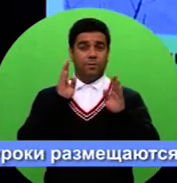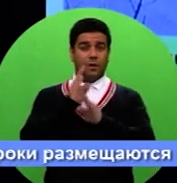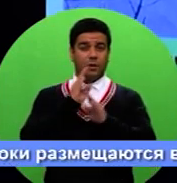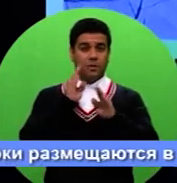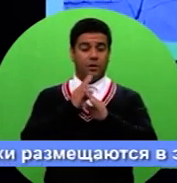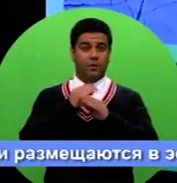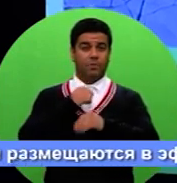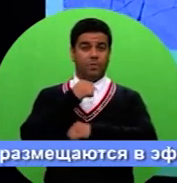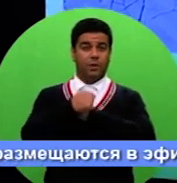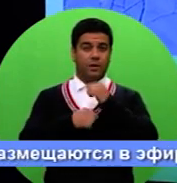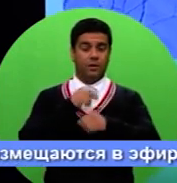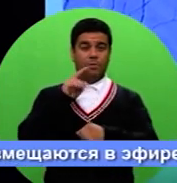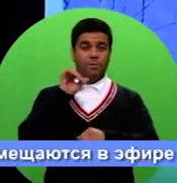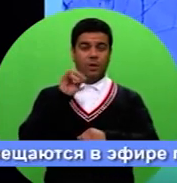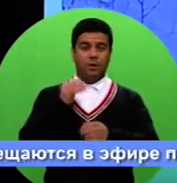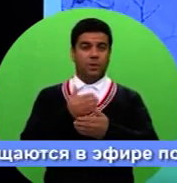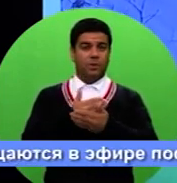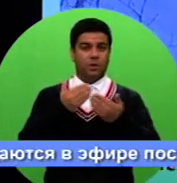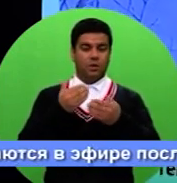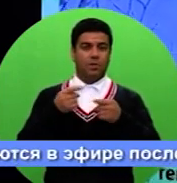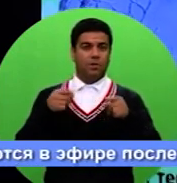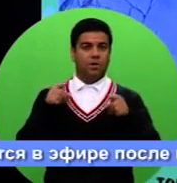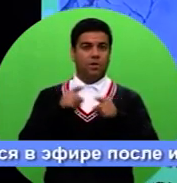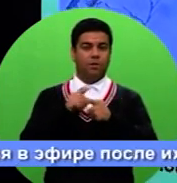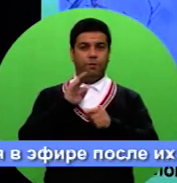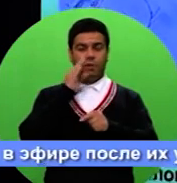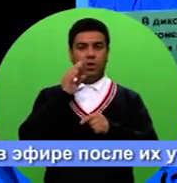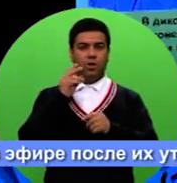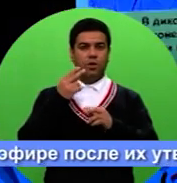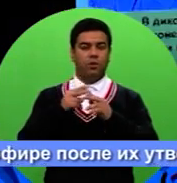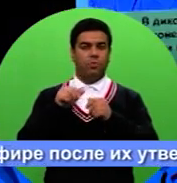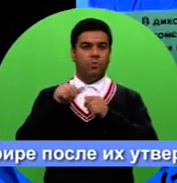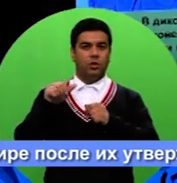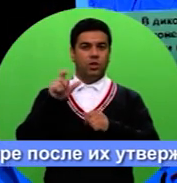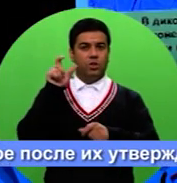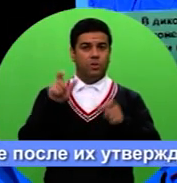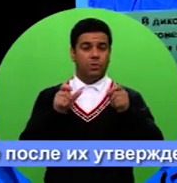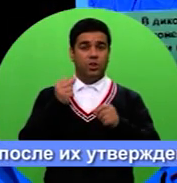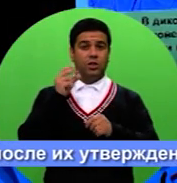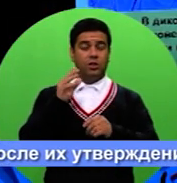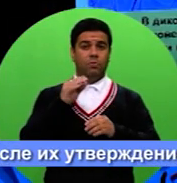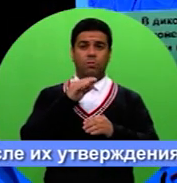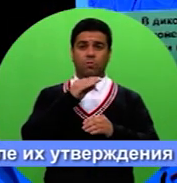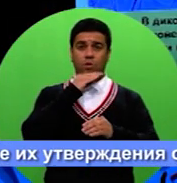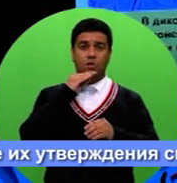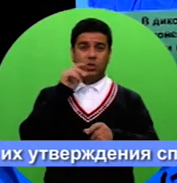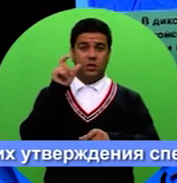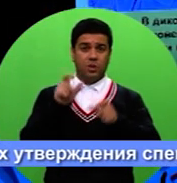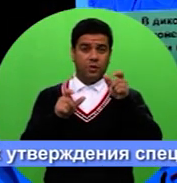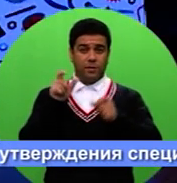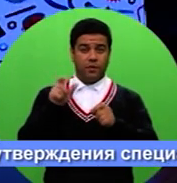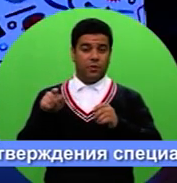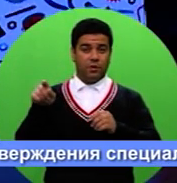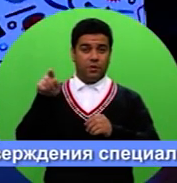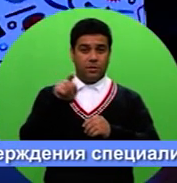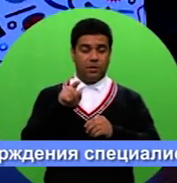В природе у медведи-панд нет естественных врагов, кроме человека. Чем больше человек